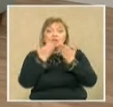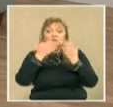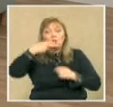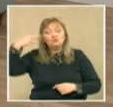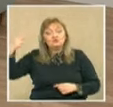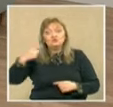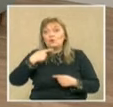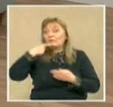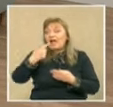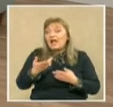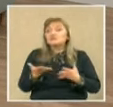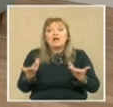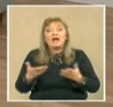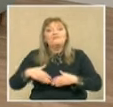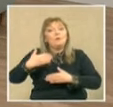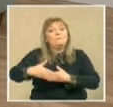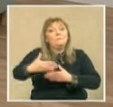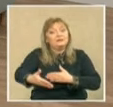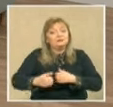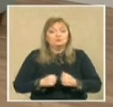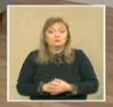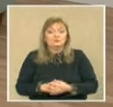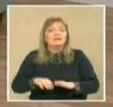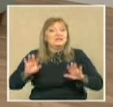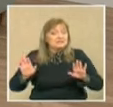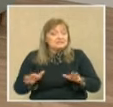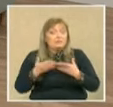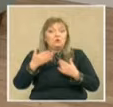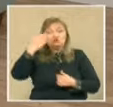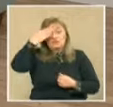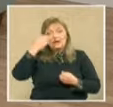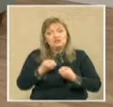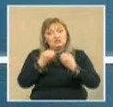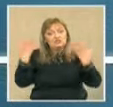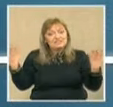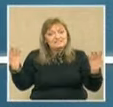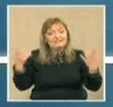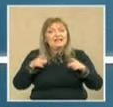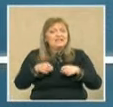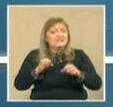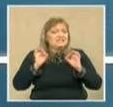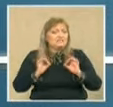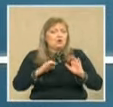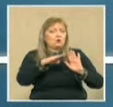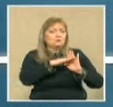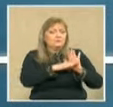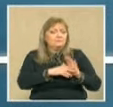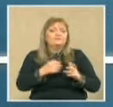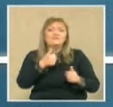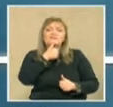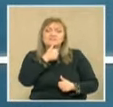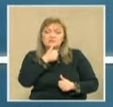какво предстои. Здравейте! Здравейте! Започнаха вече честванията, тази сериозна програма още на 20 в събота с